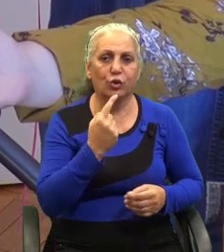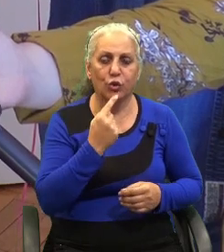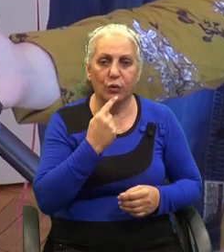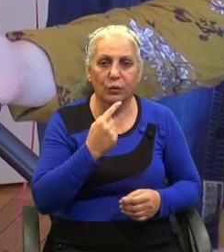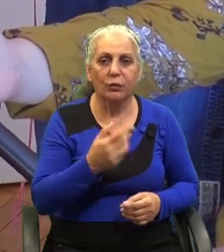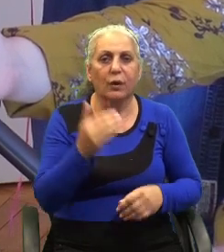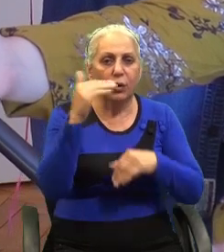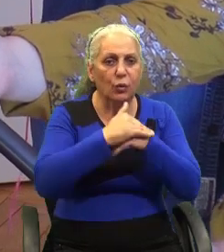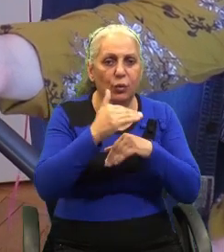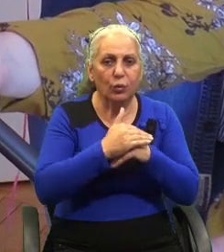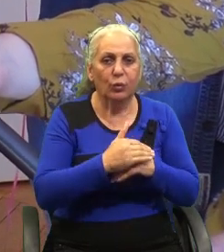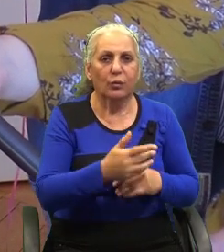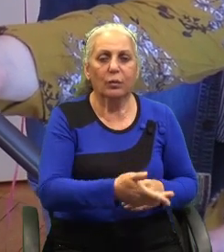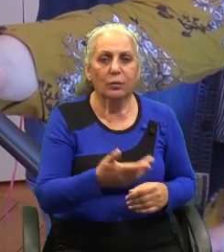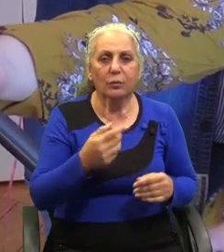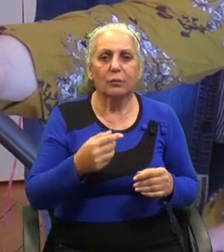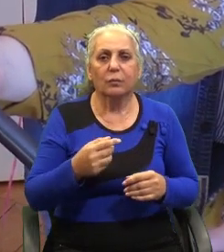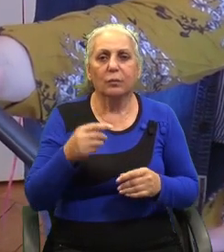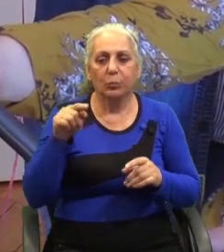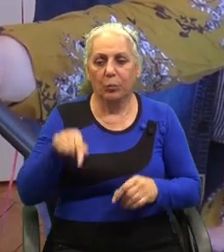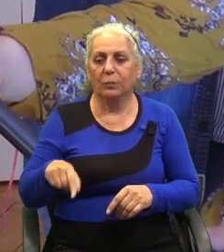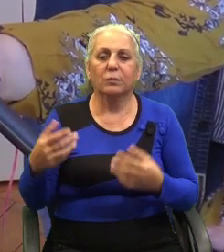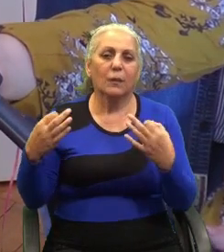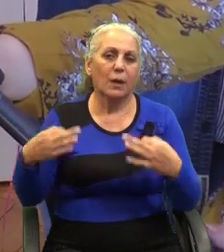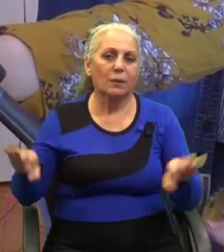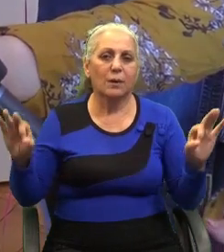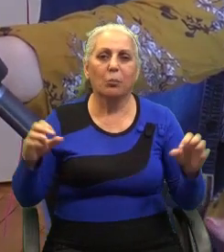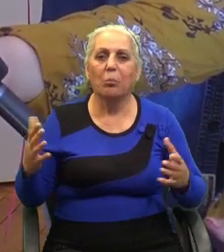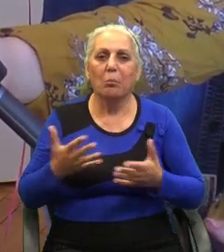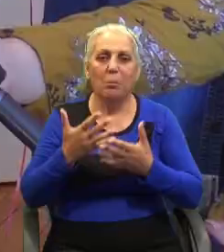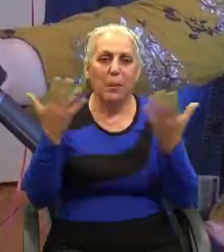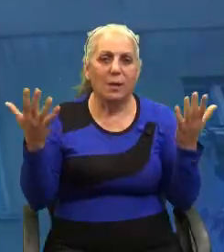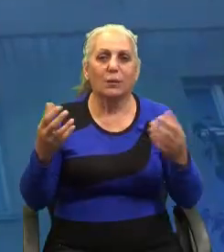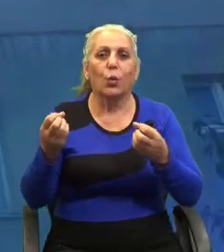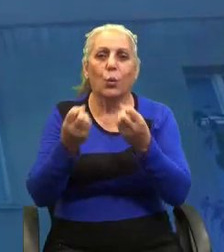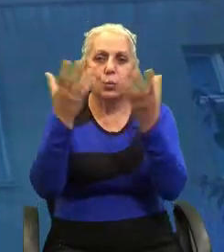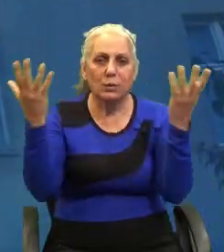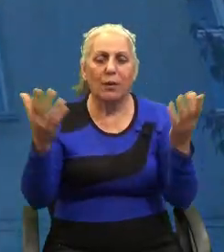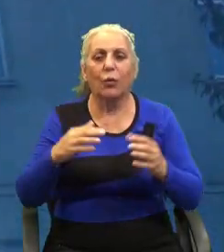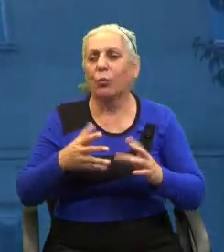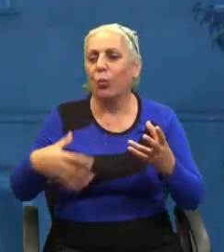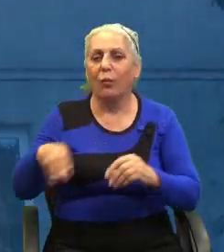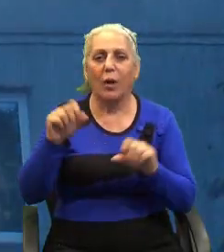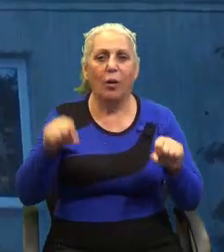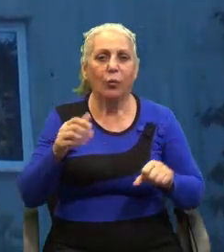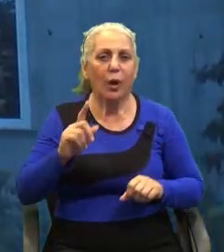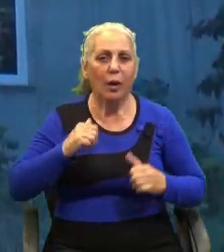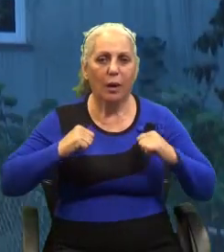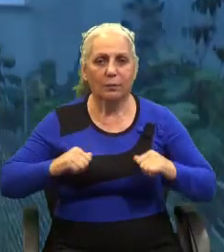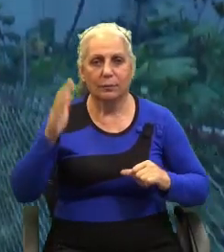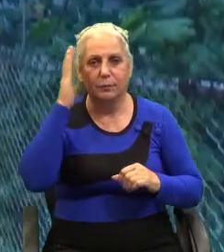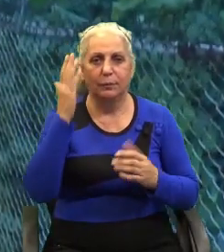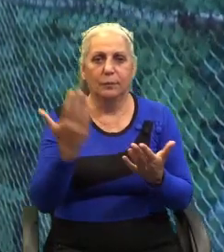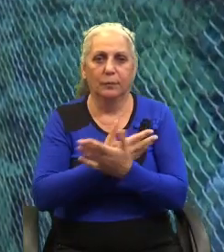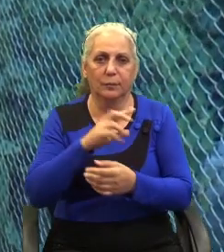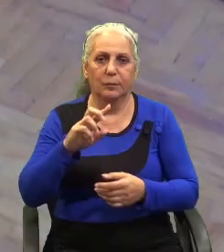դժվարություն էր երեկոյան դառնում արդեն, բայց այստեղ արդեն պայծառ լուսավոր ամենքն իր համար կարող են հանգիստ քնել։ Նոր բնակարանը